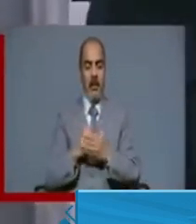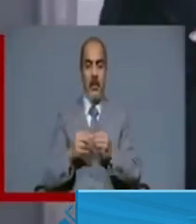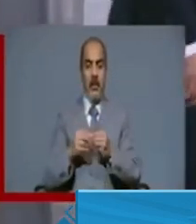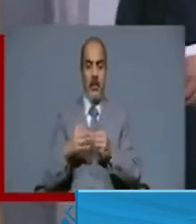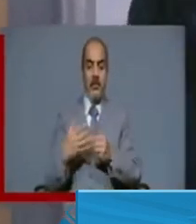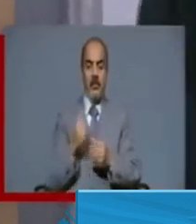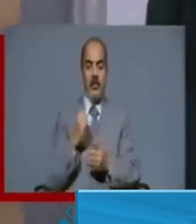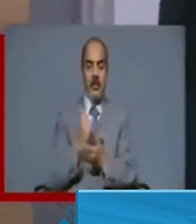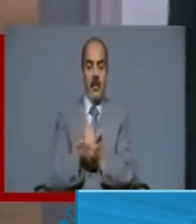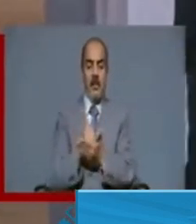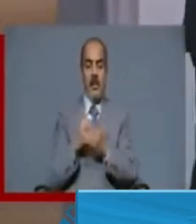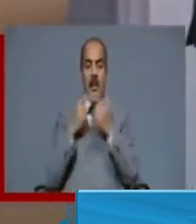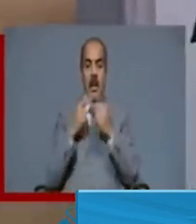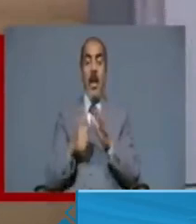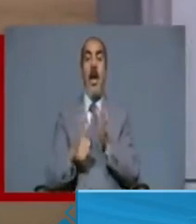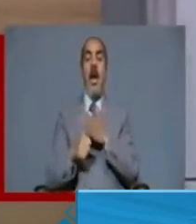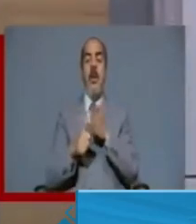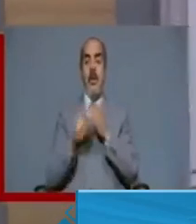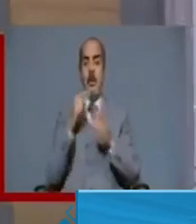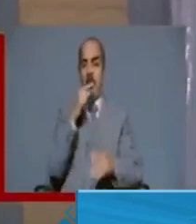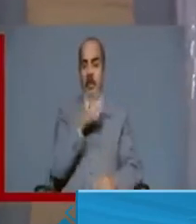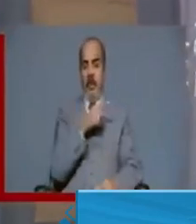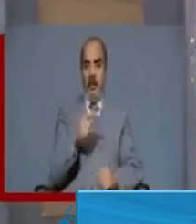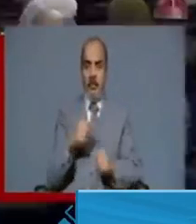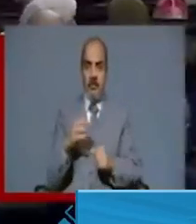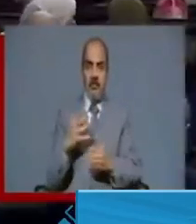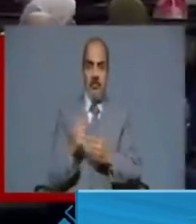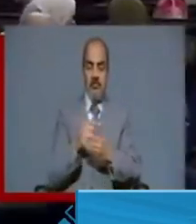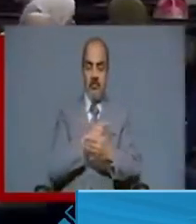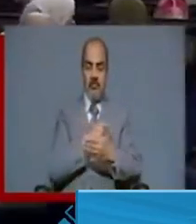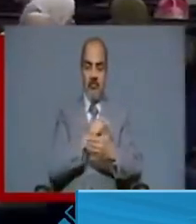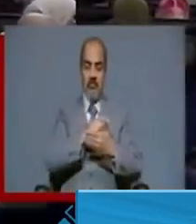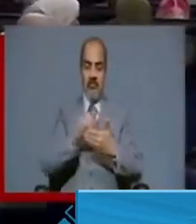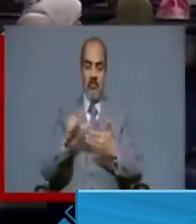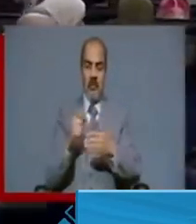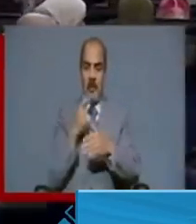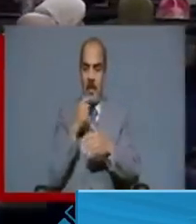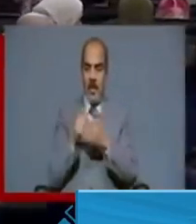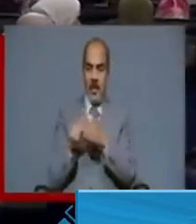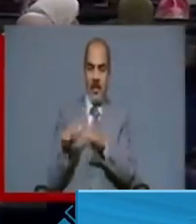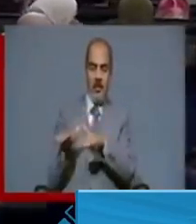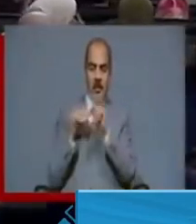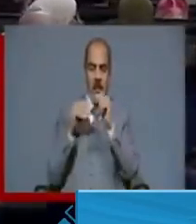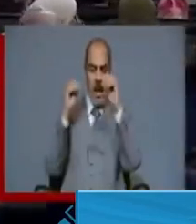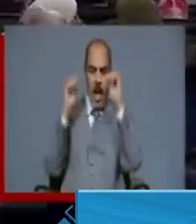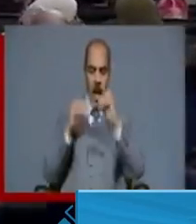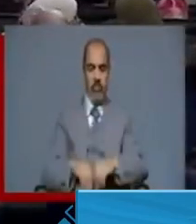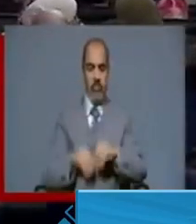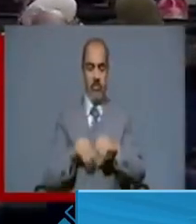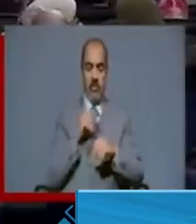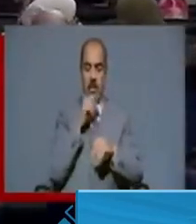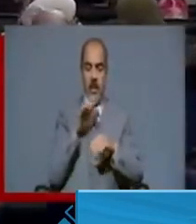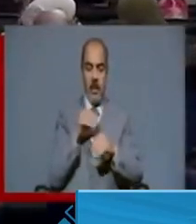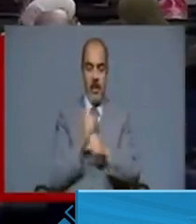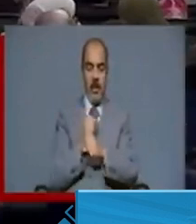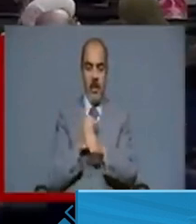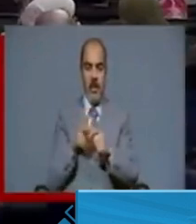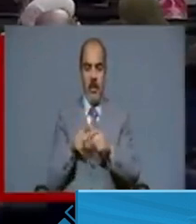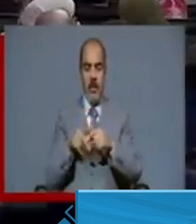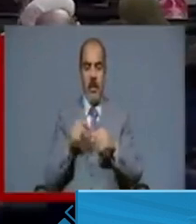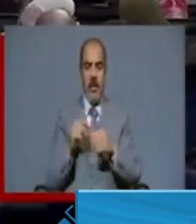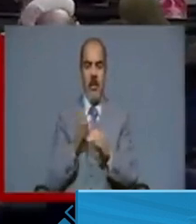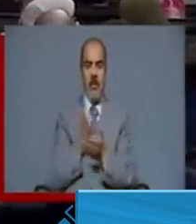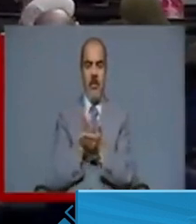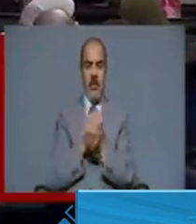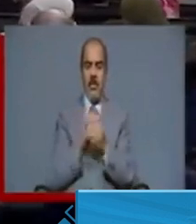ويشوفني يفتح كوبري من الكباري مثلا والطرق الجديده، واكيد هو هيشوفني، وسبحان الله هي من عند ربنا كده.